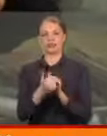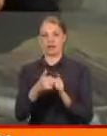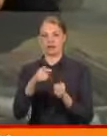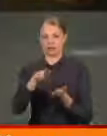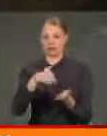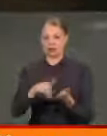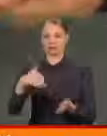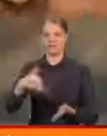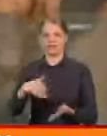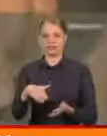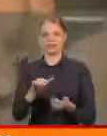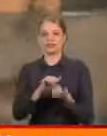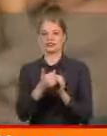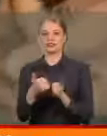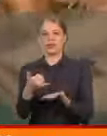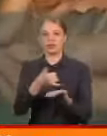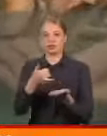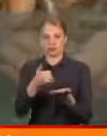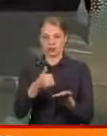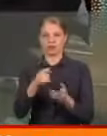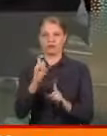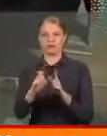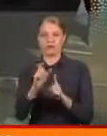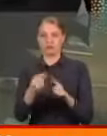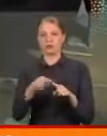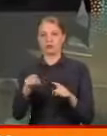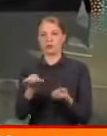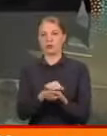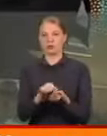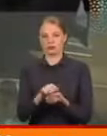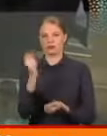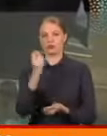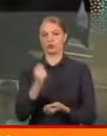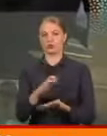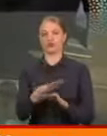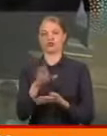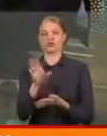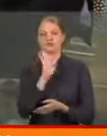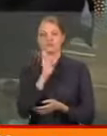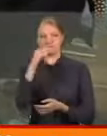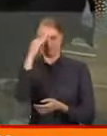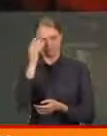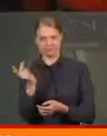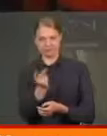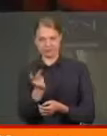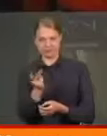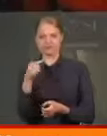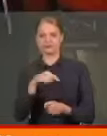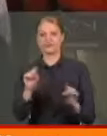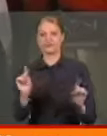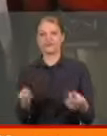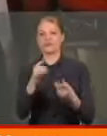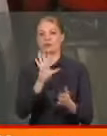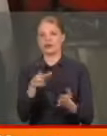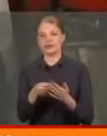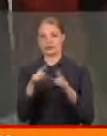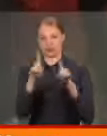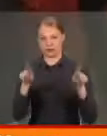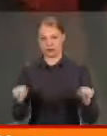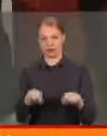– відра, замість олії чи акрилу – набої. Із цього матеріалу художники Дар'я Марченко та Даніель Грін творять свої